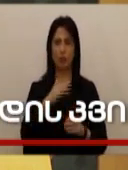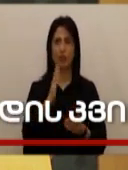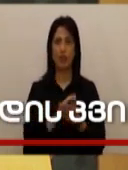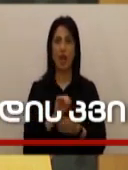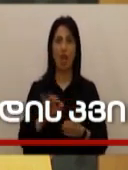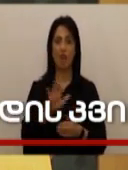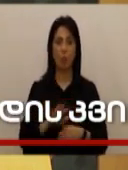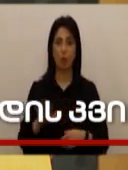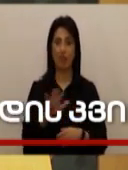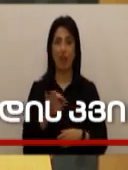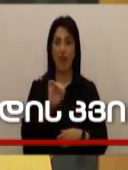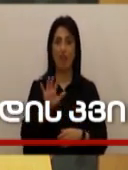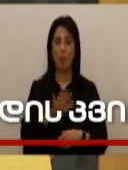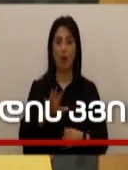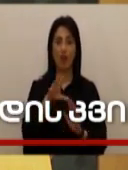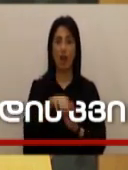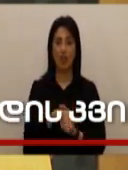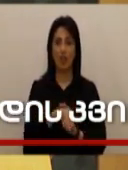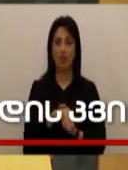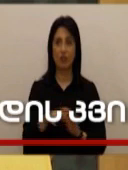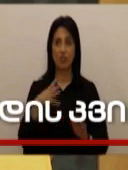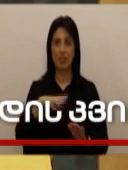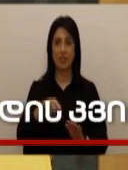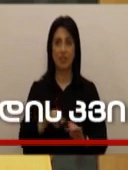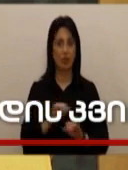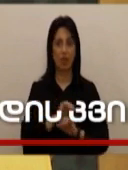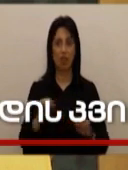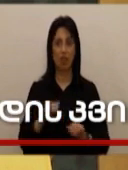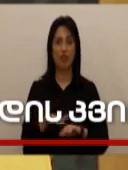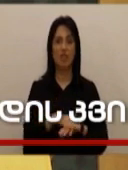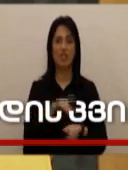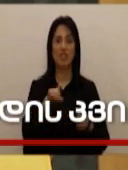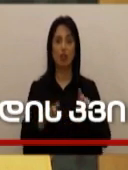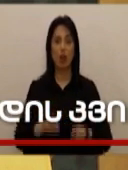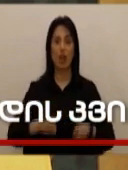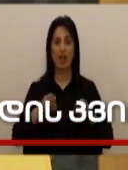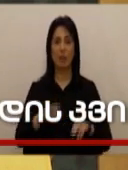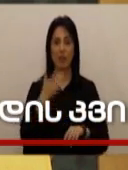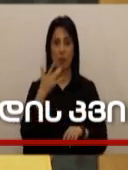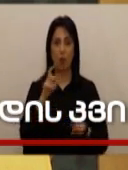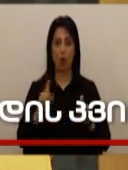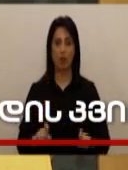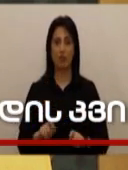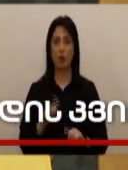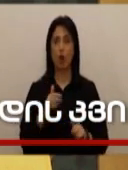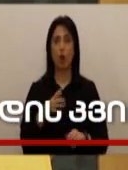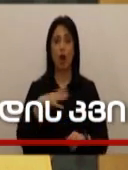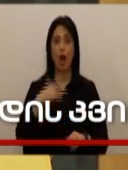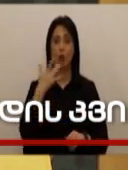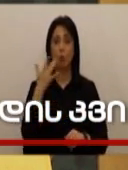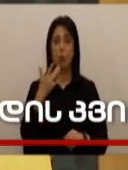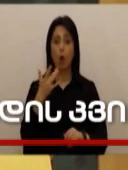cu ganas. Europol ქვეყანაში, საქართველოში არ შეიძლება დიდხანს იყვნენ კრიმინალები პოლიტიკაში. როგორც კი ქართული